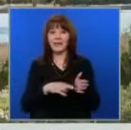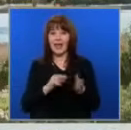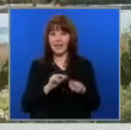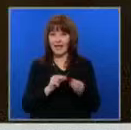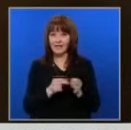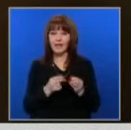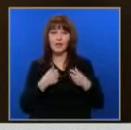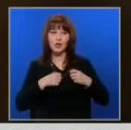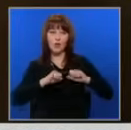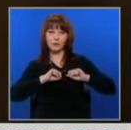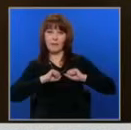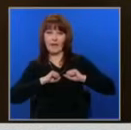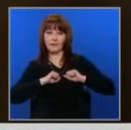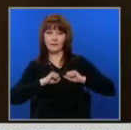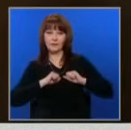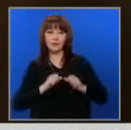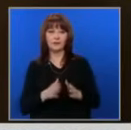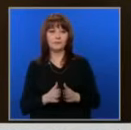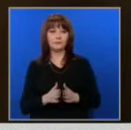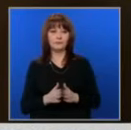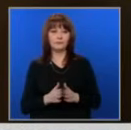и отбраната.